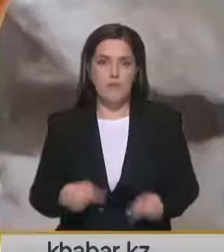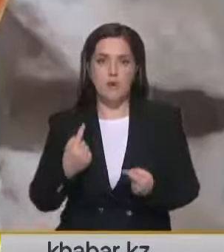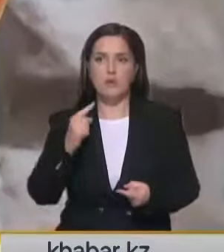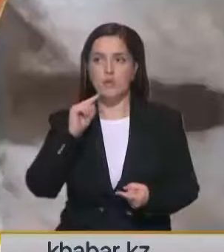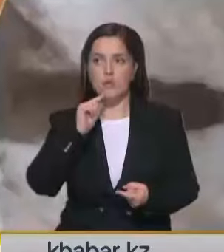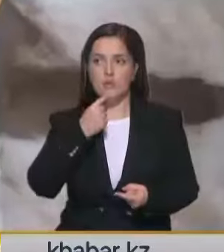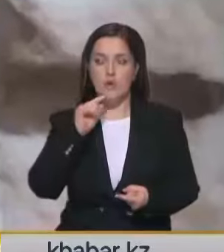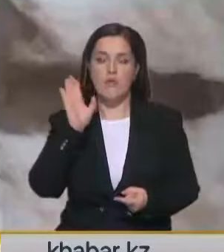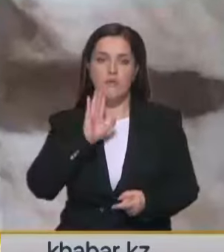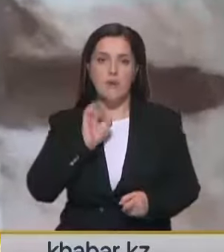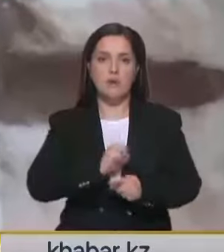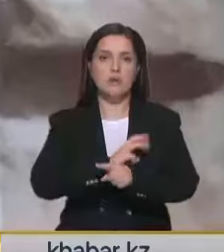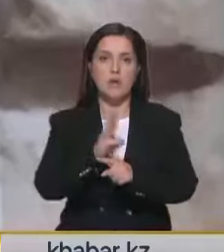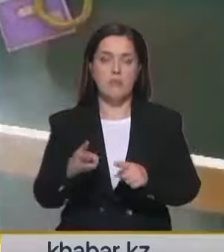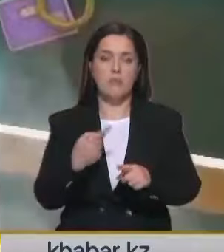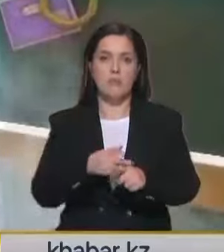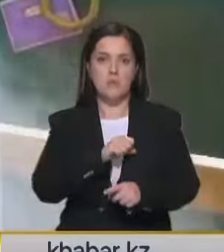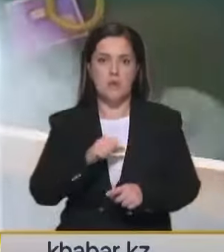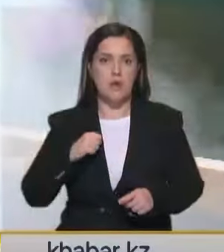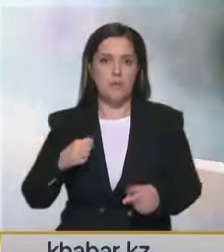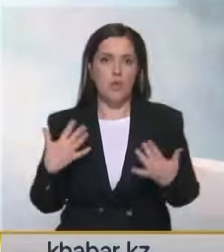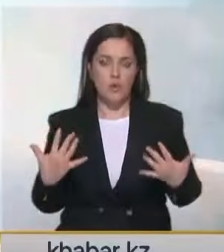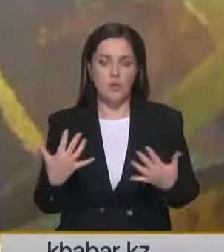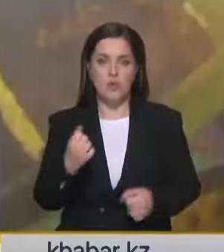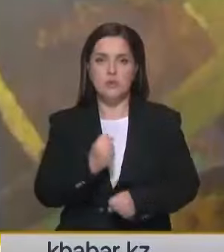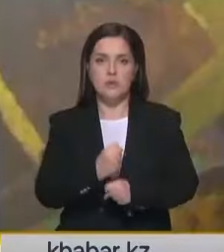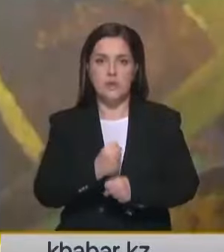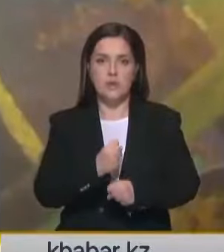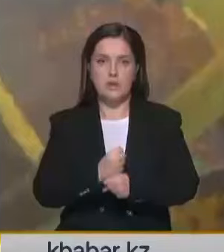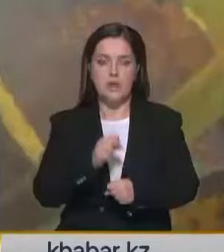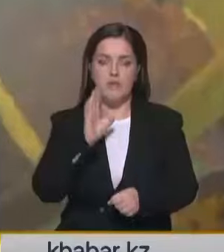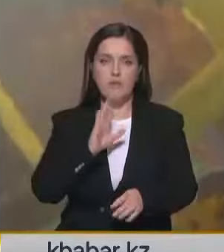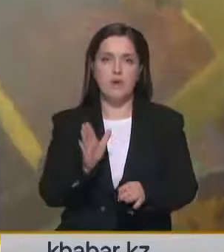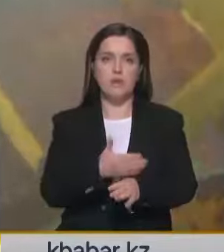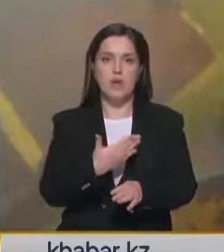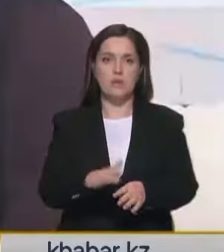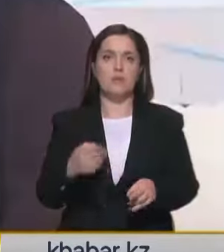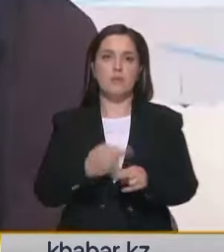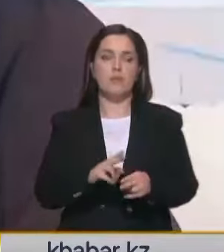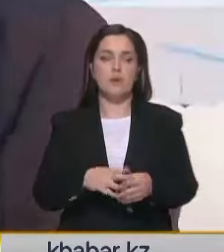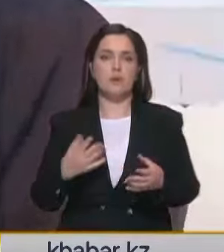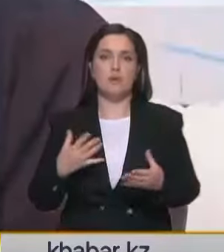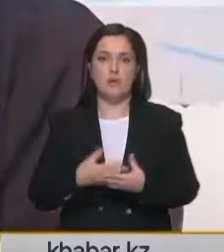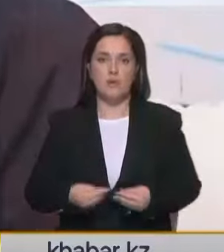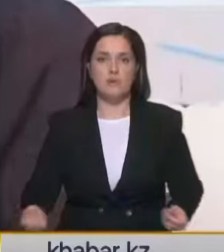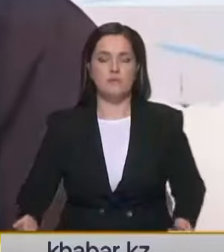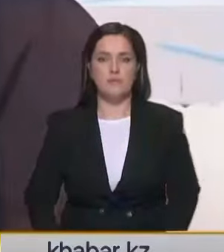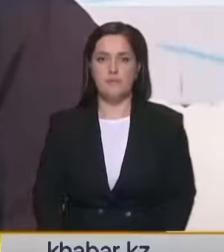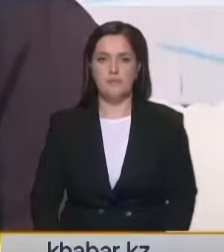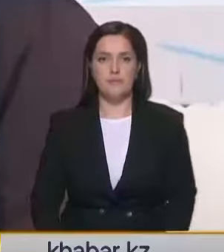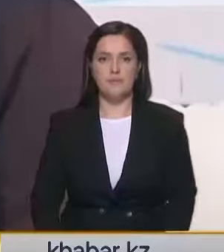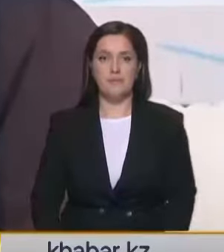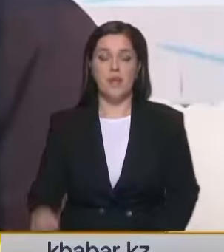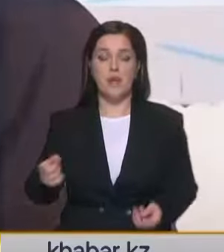системы водоснабжения приходится в ручном режиме с отогревом водораспределительных каналов. Это природное явление в связи